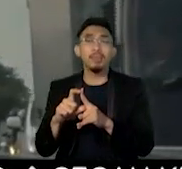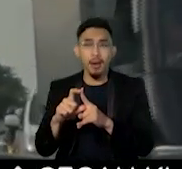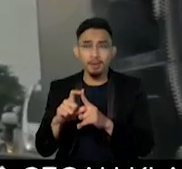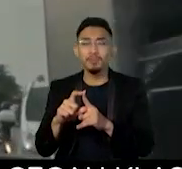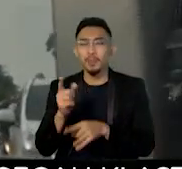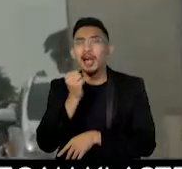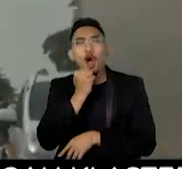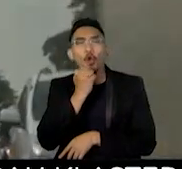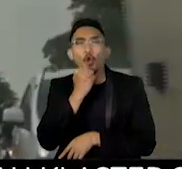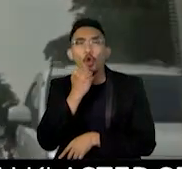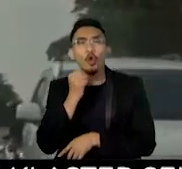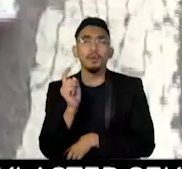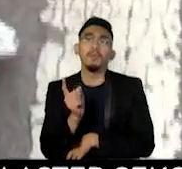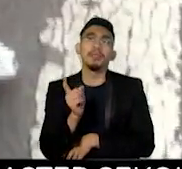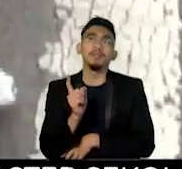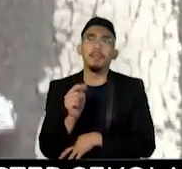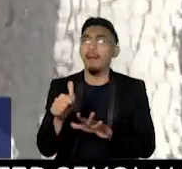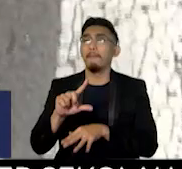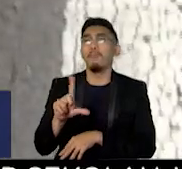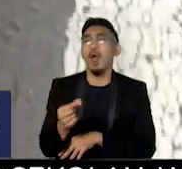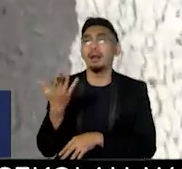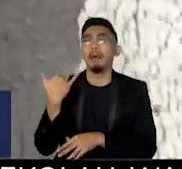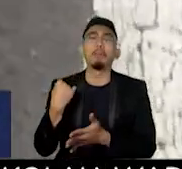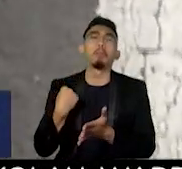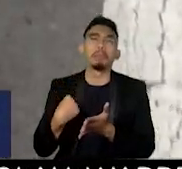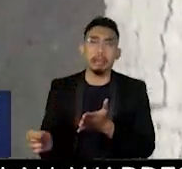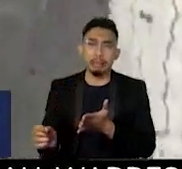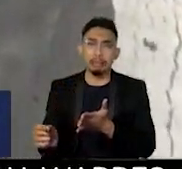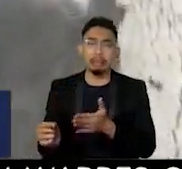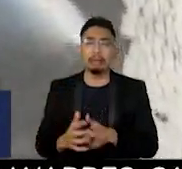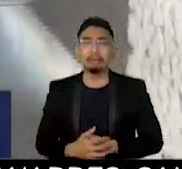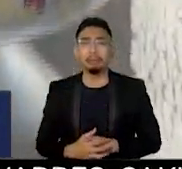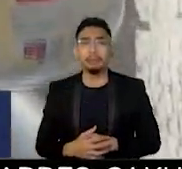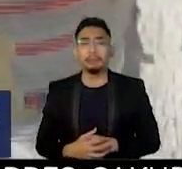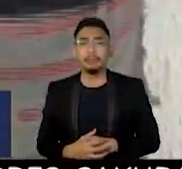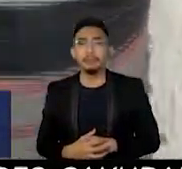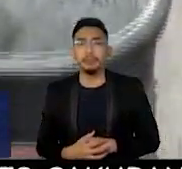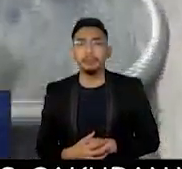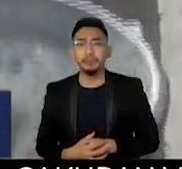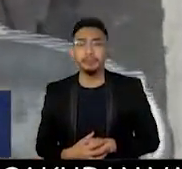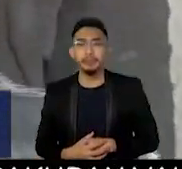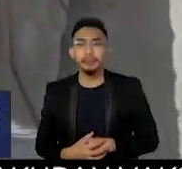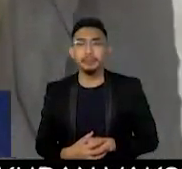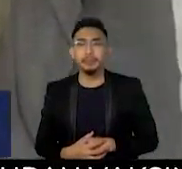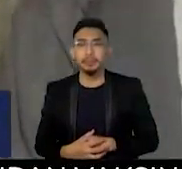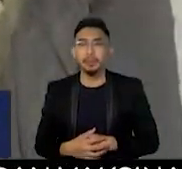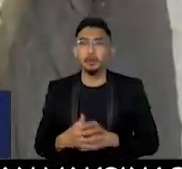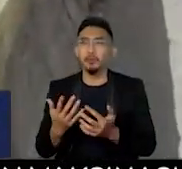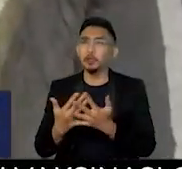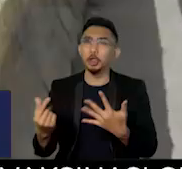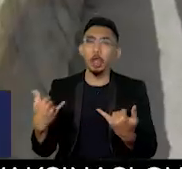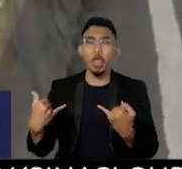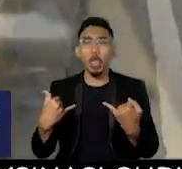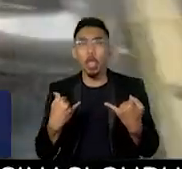pandemi COVID-19 6 bulan lalu. Selain cemooh masyarakat yang beranggapan miring, penderitaan lain yang harus dirasakannya adalah sengatan terik matahari